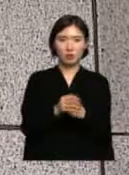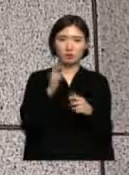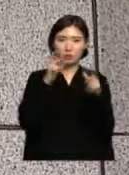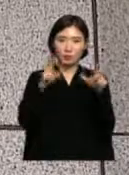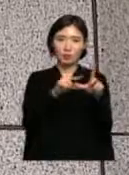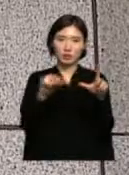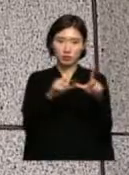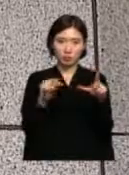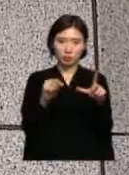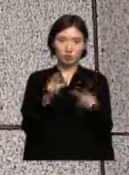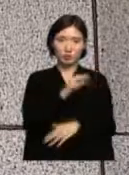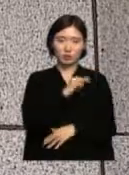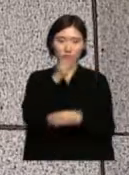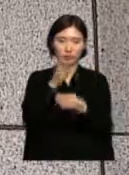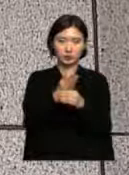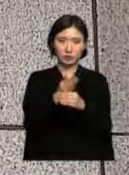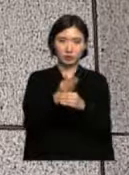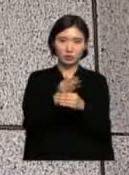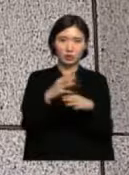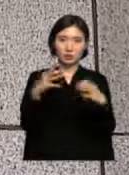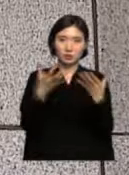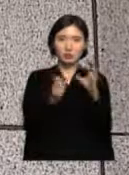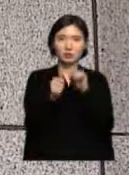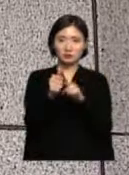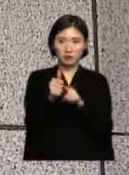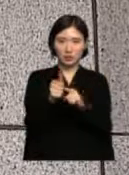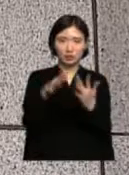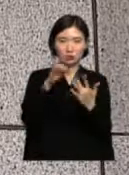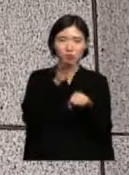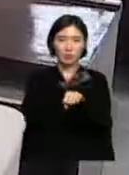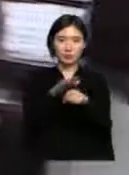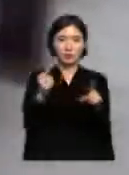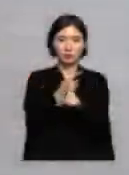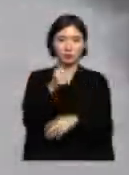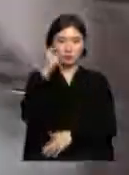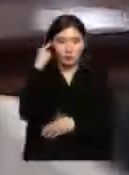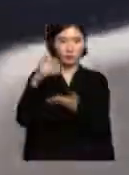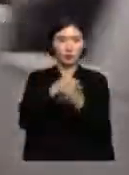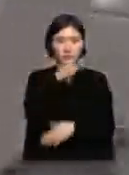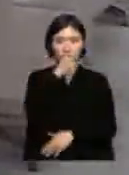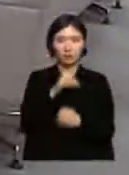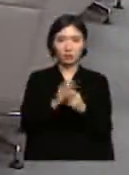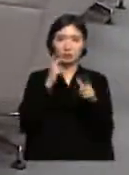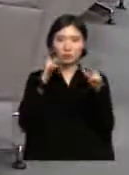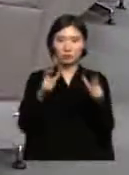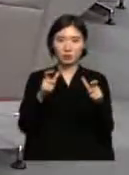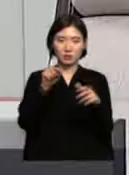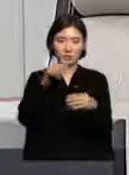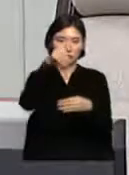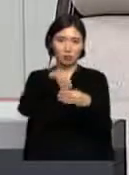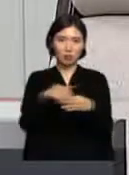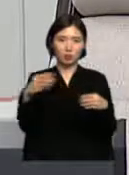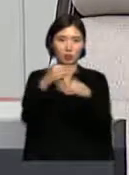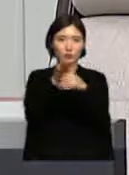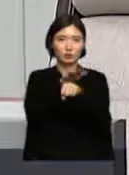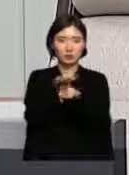일부 구의원들을 중심으로 의장 선출 방식을 바꾸자는 움직임이 일고 있습니다. 송파구의회 역시 의장단 선거에 교황